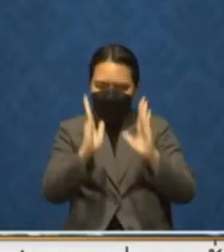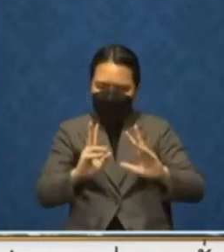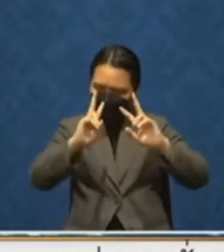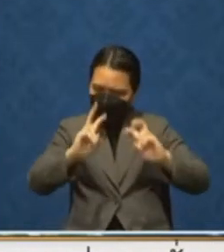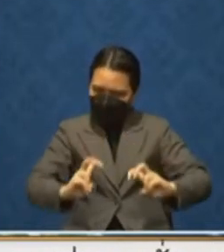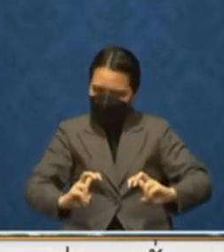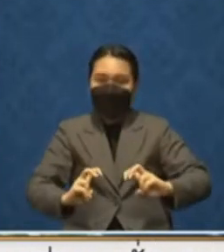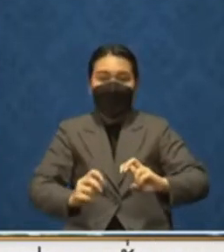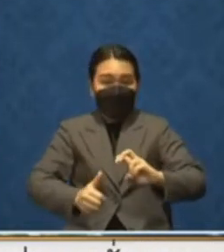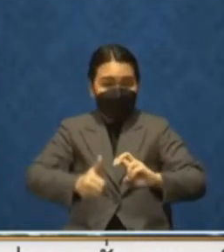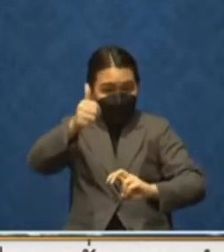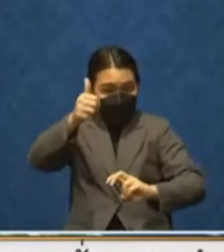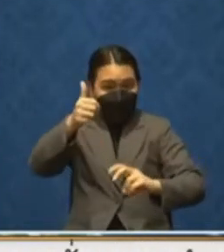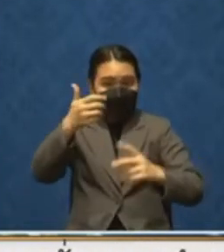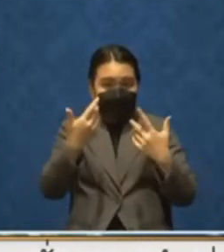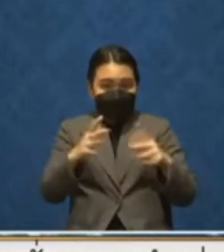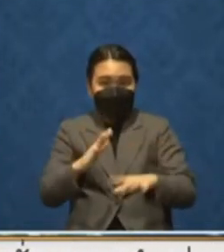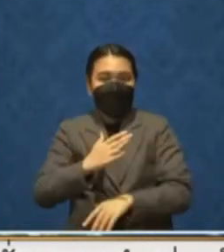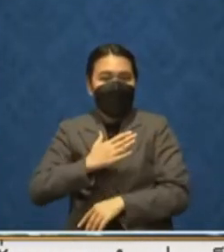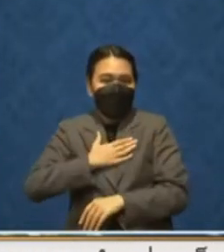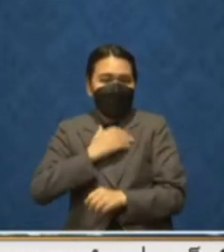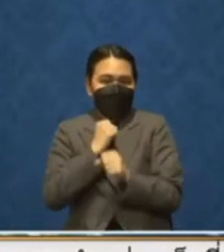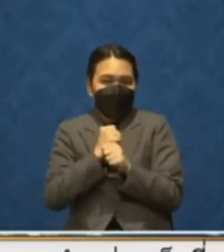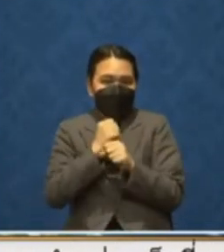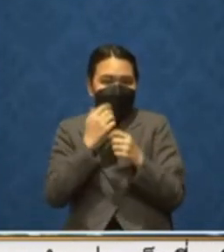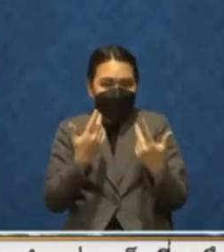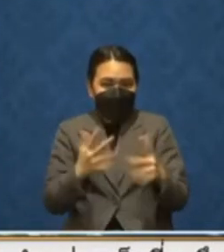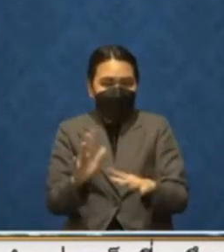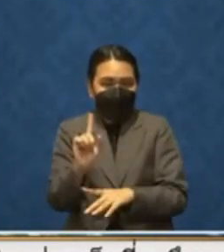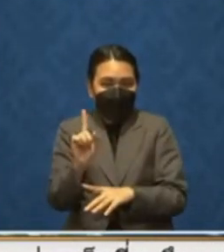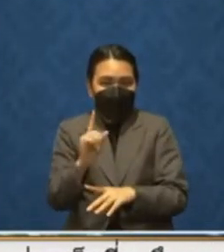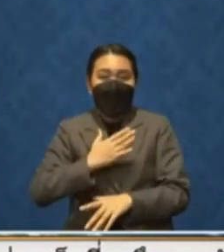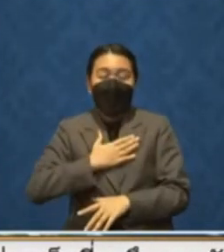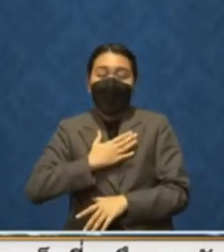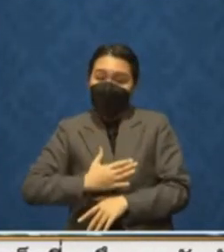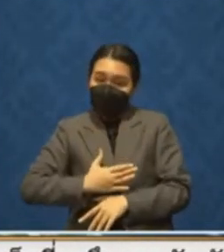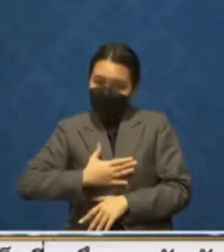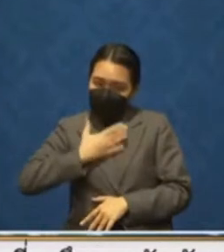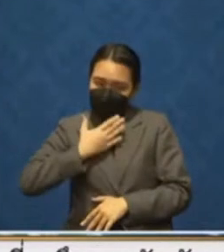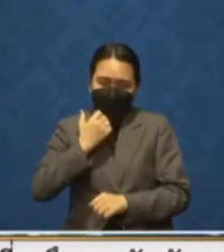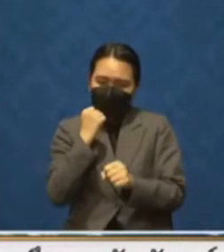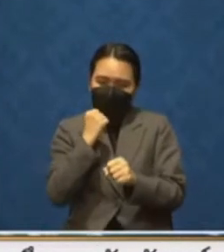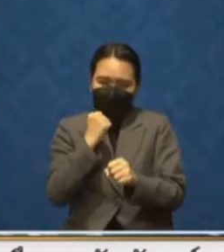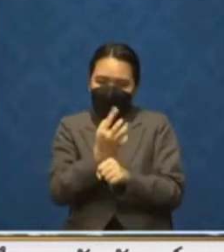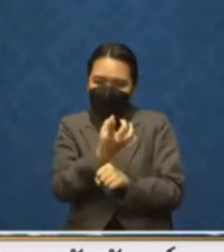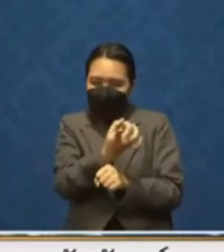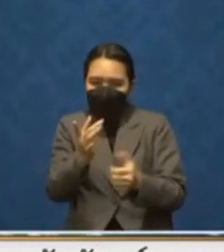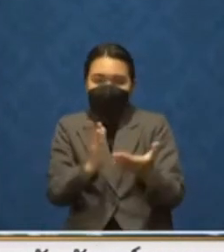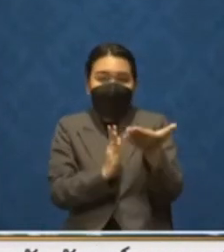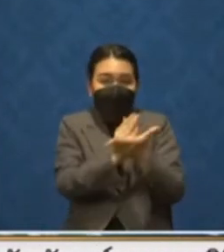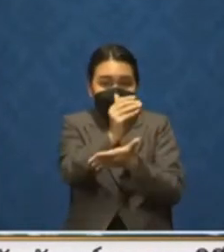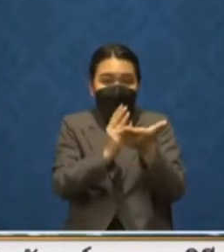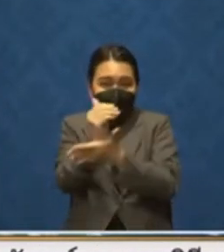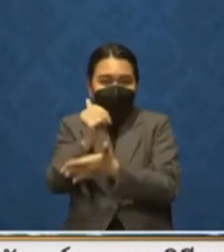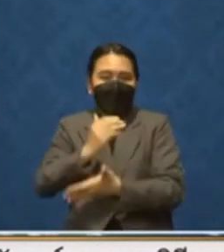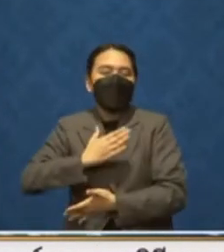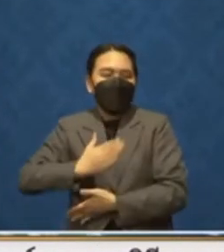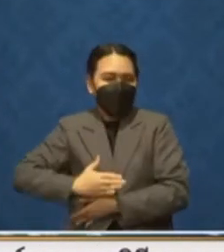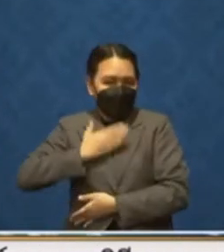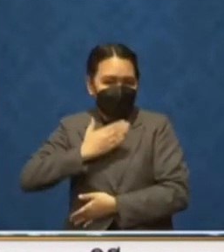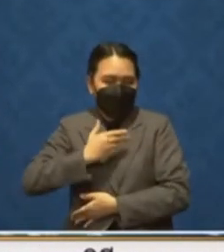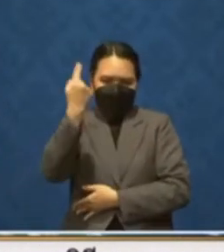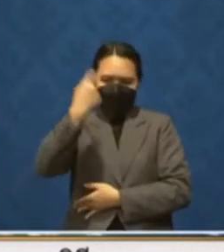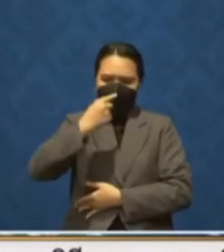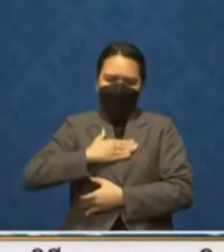เริ่มทำบริการไปและเป็นส่วนหนึ่งที่ผมไม่อย่างเดียวคือผมกุญแจหัวเท่าไหร่สำเร็จตั้งแต่ว่าผมไม่สำเร็จแล้วแต่จะมาร่วมทางเหรอทำอะไรอยู่